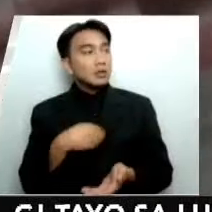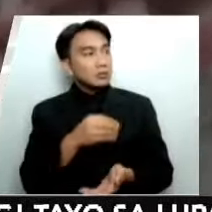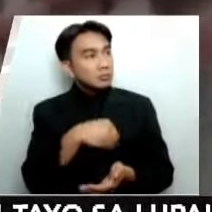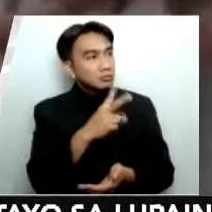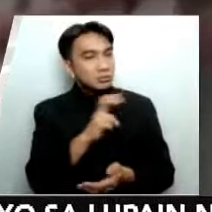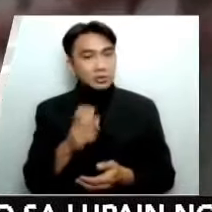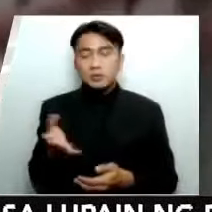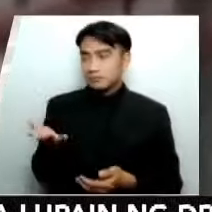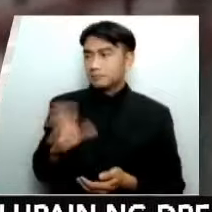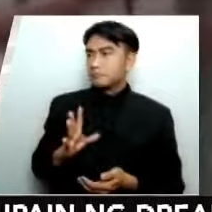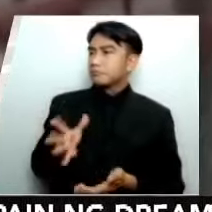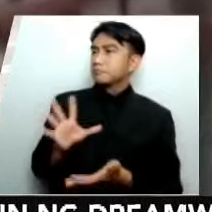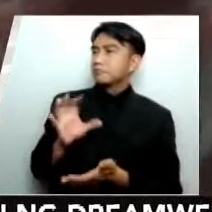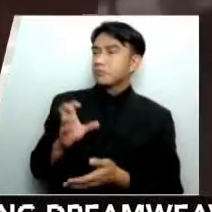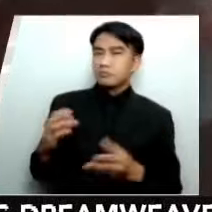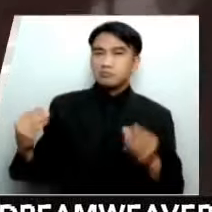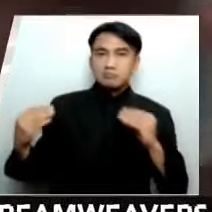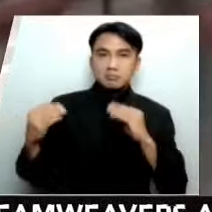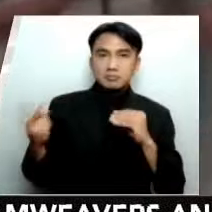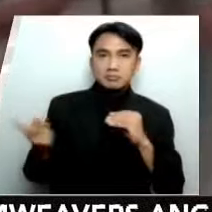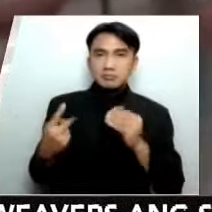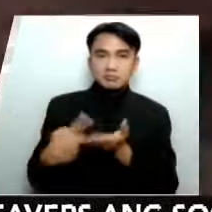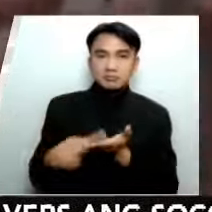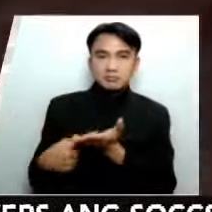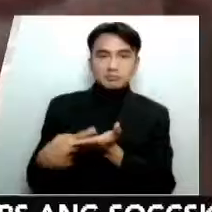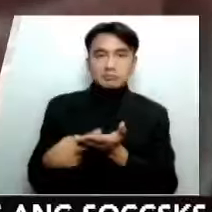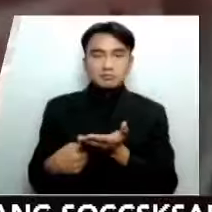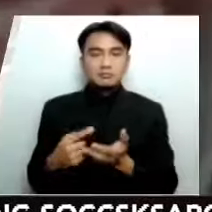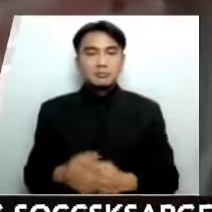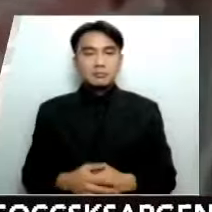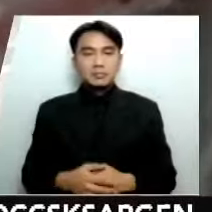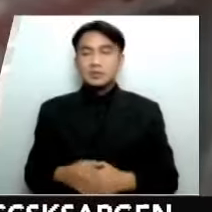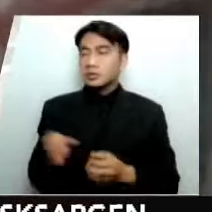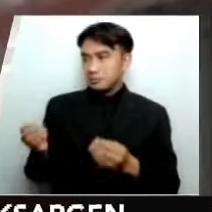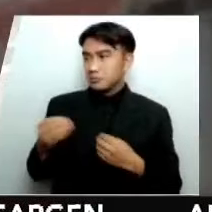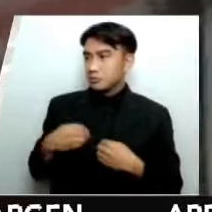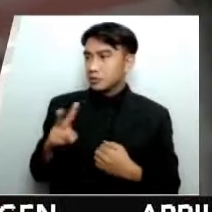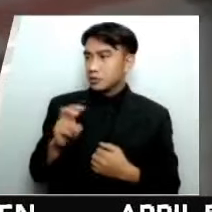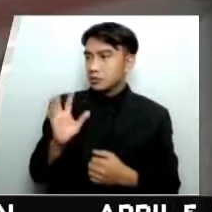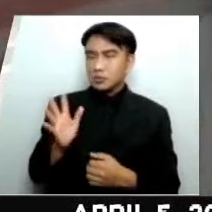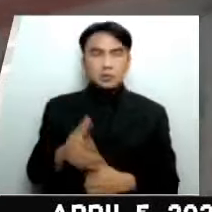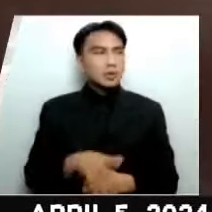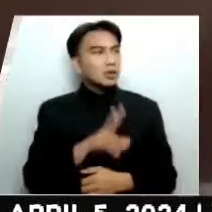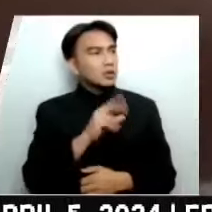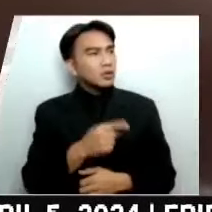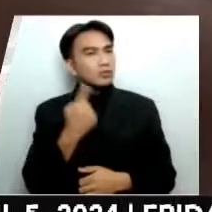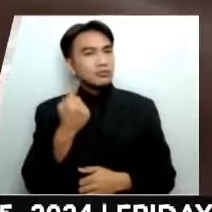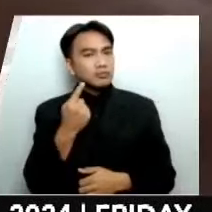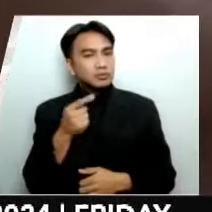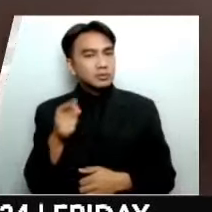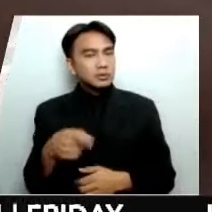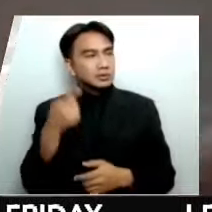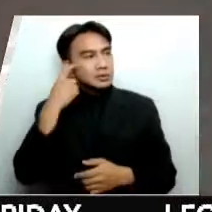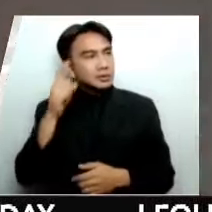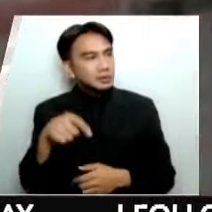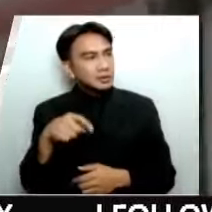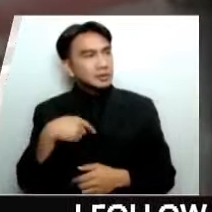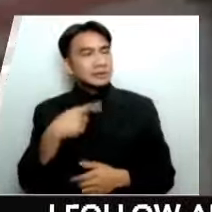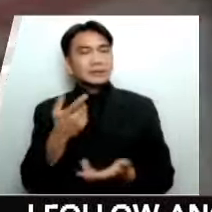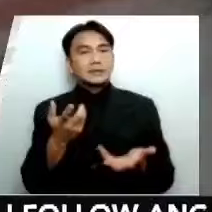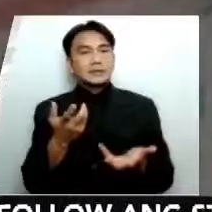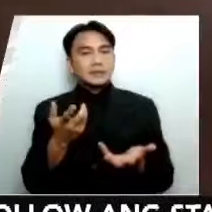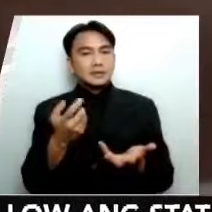500. No, I can't give you 500. You say 250, turn around. No, I wanted to marketplace. You don't understand me. You don't understand me, right?